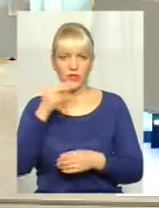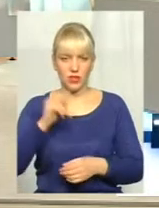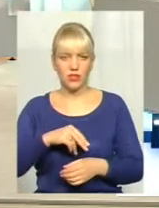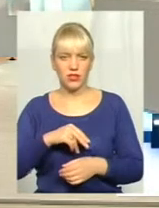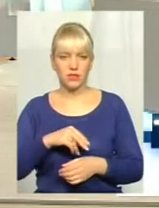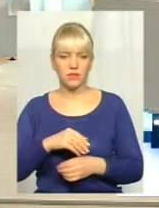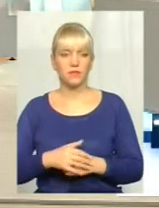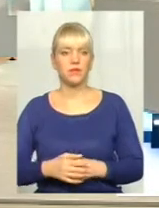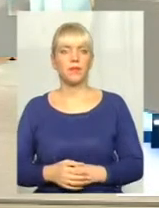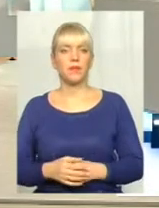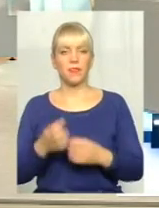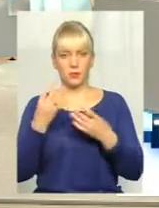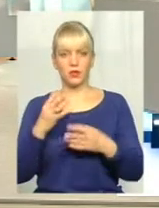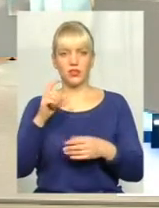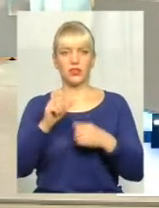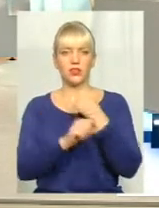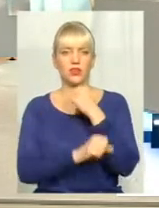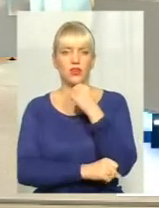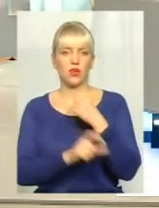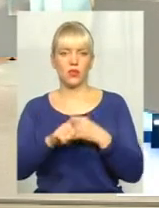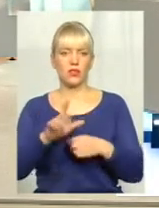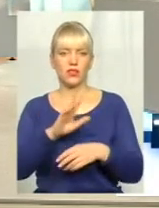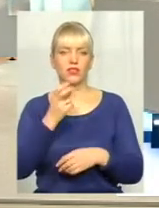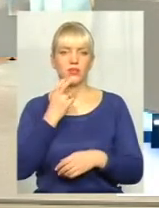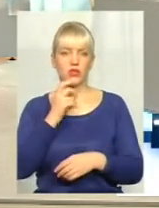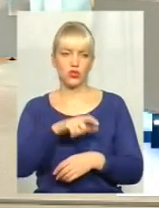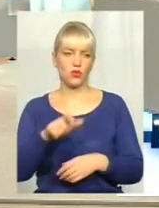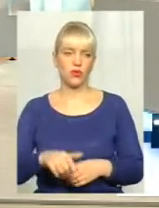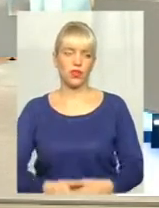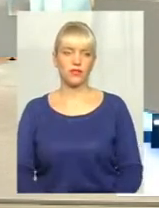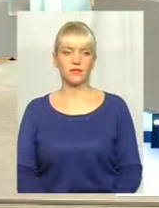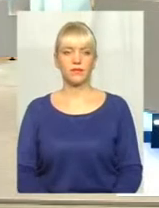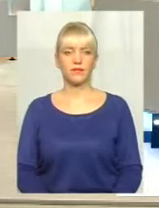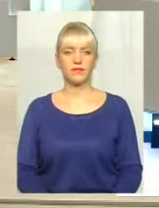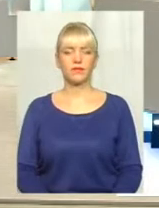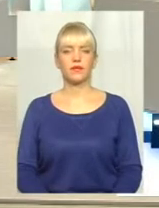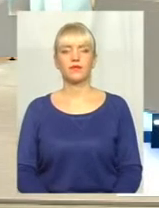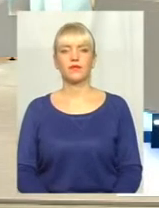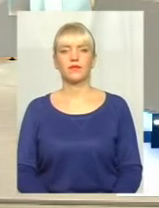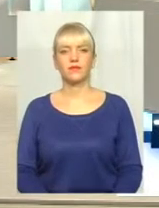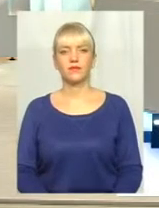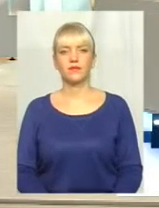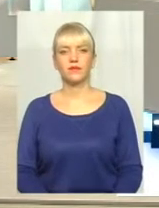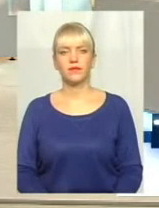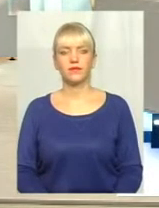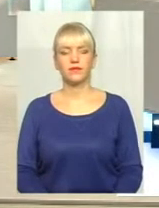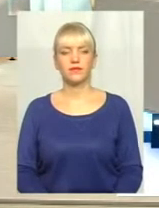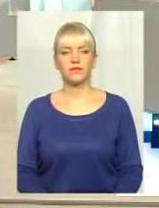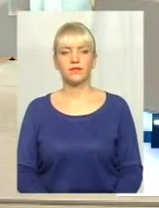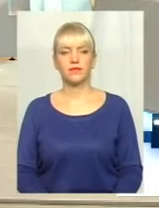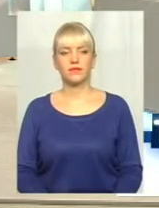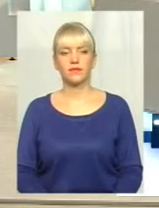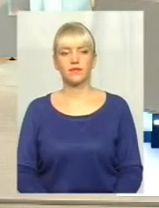робочий. Не смішіть Україну, не смішіть людей. Довели до того, що розказуєте хороші всі вже.